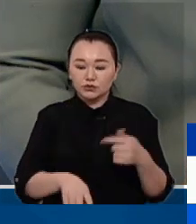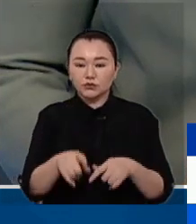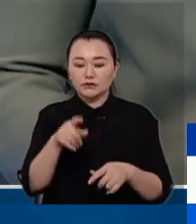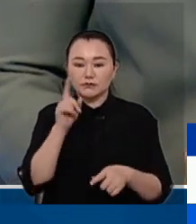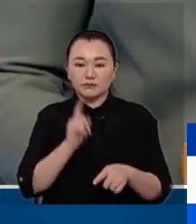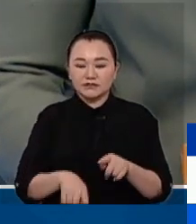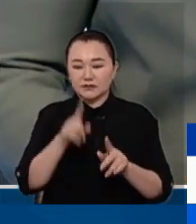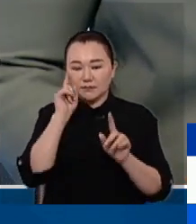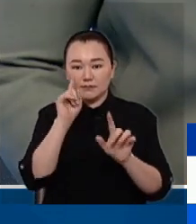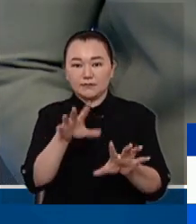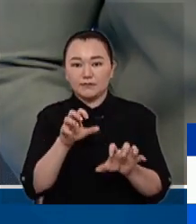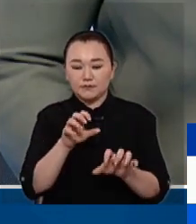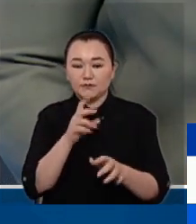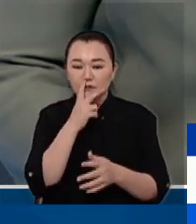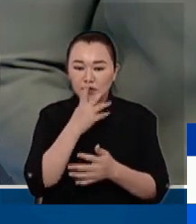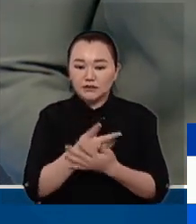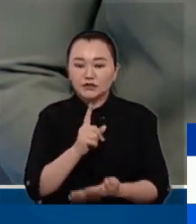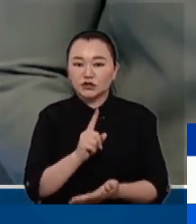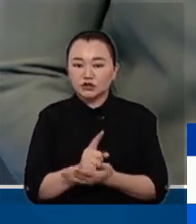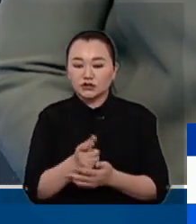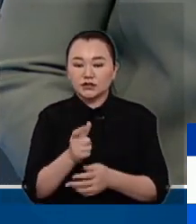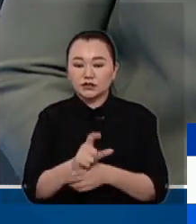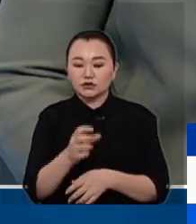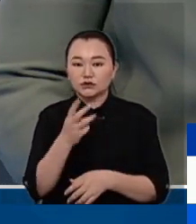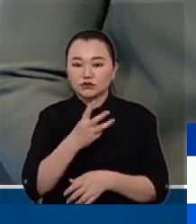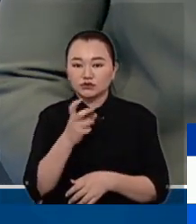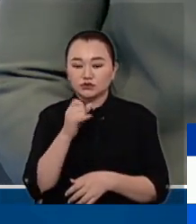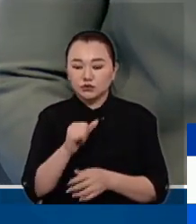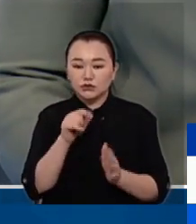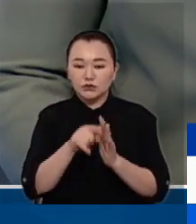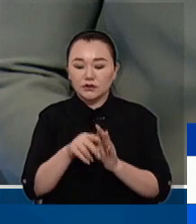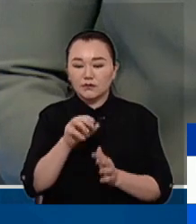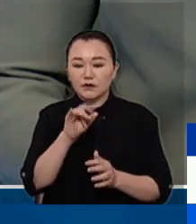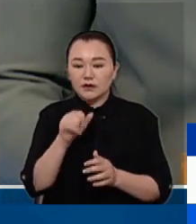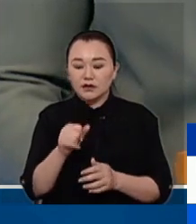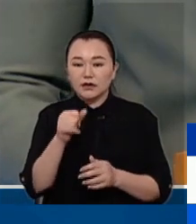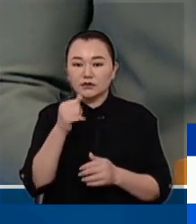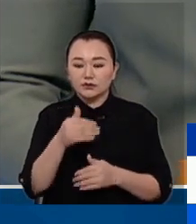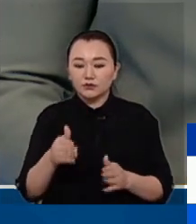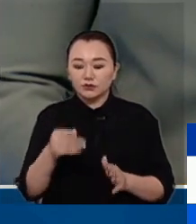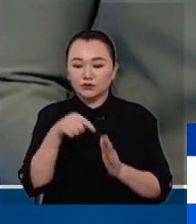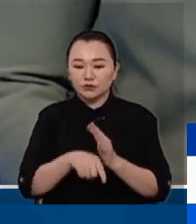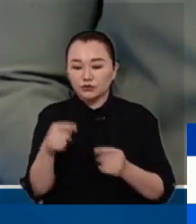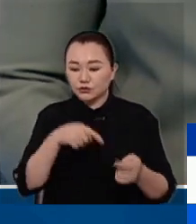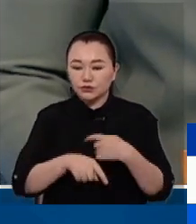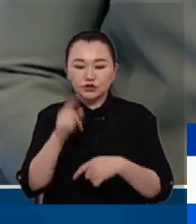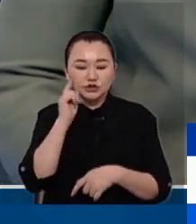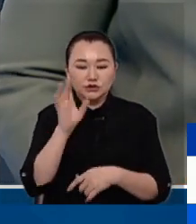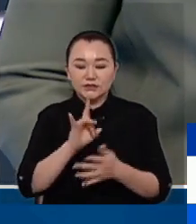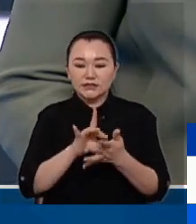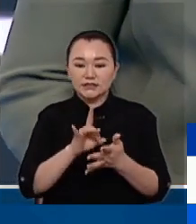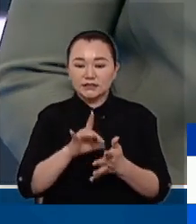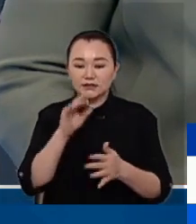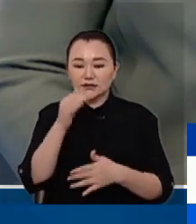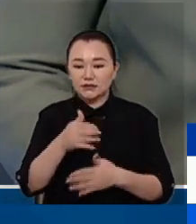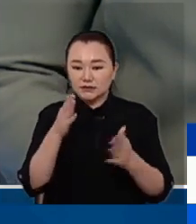тез түсіне қоятынын көрсетуі тиіс. Ол үшін шоу өтетін студия ішіне жұптар бір-бірін ести алмайтын арнайы шыны бөлме